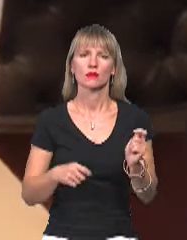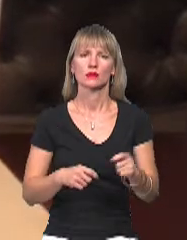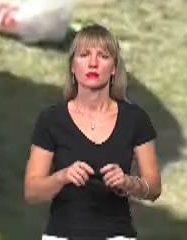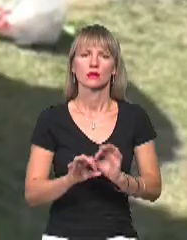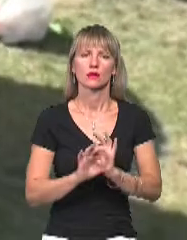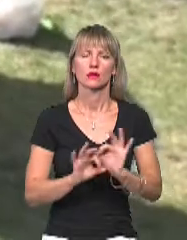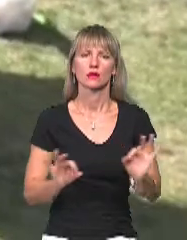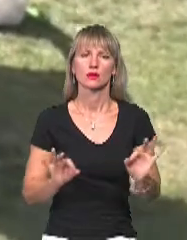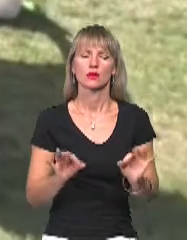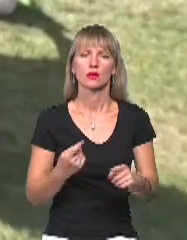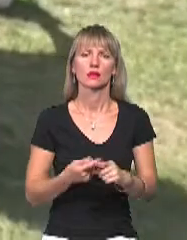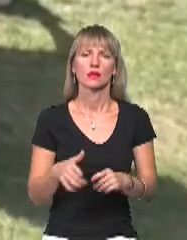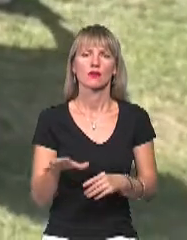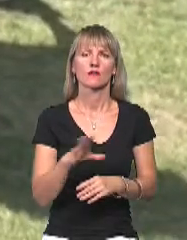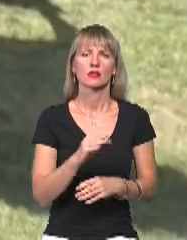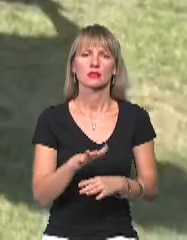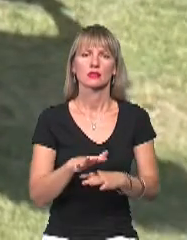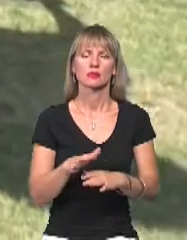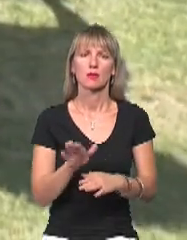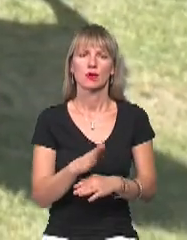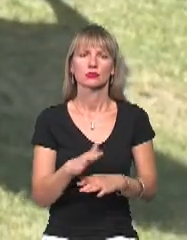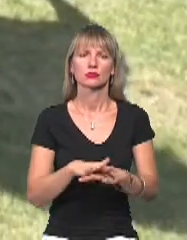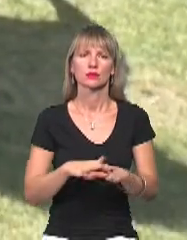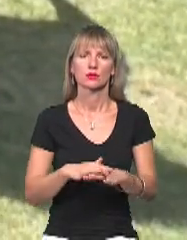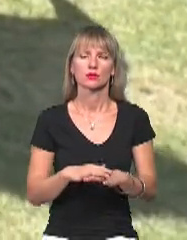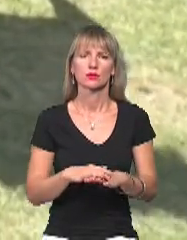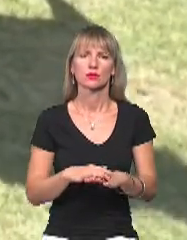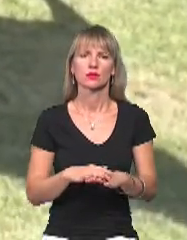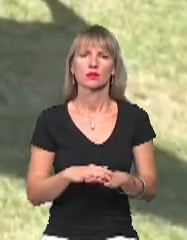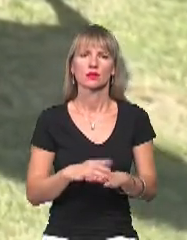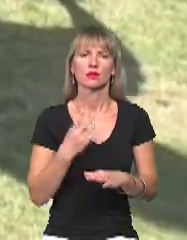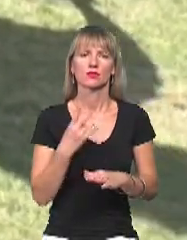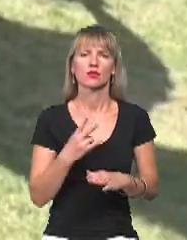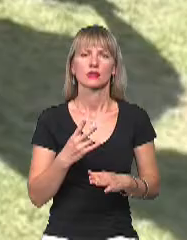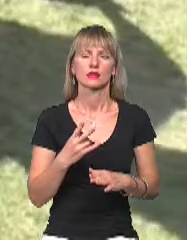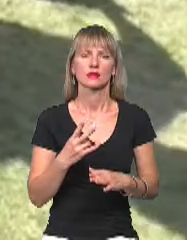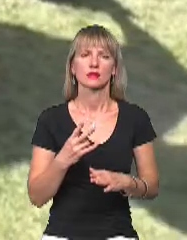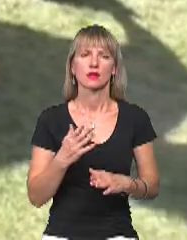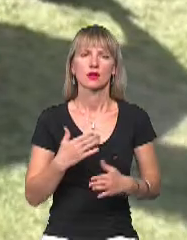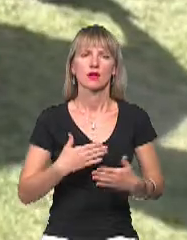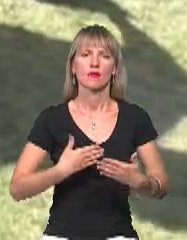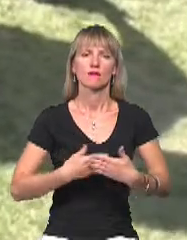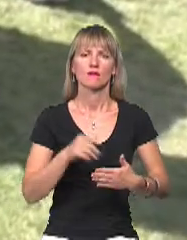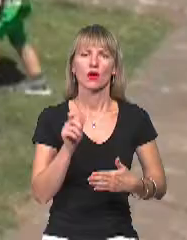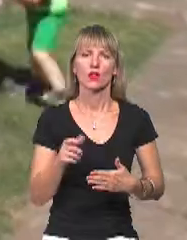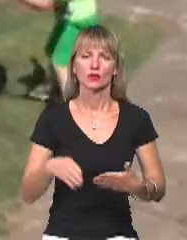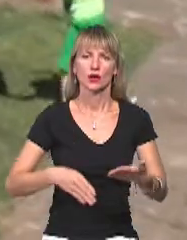все народний, не тільки аніматори, німи, ведучі, там ростові кукли та ходолісти, а також і волонтери, і організатори